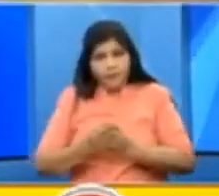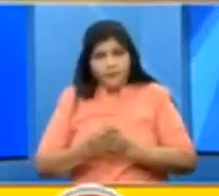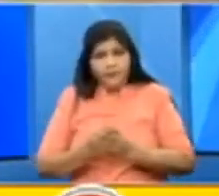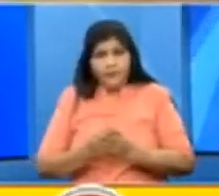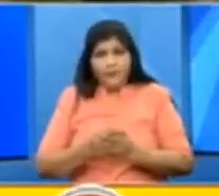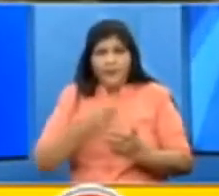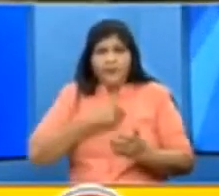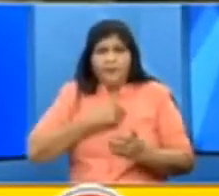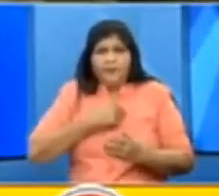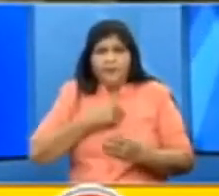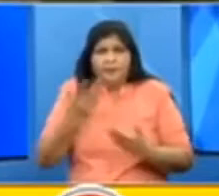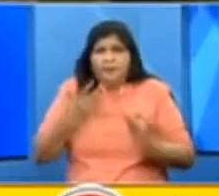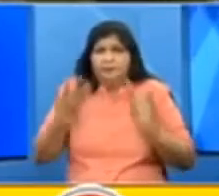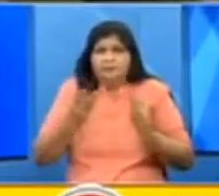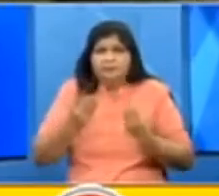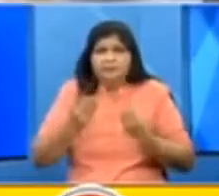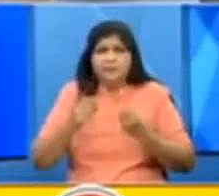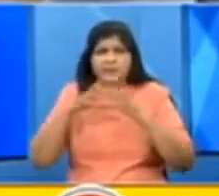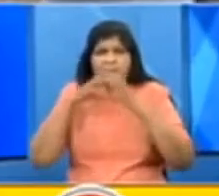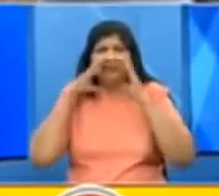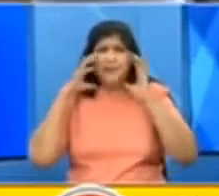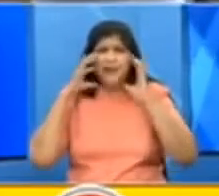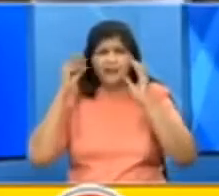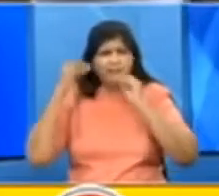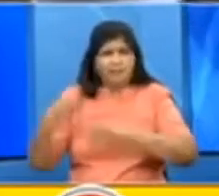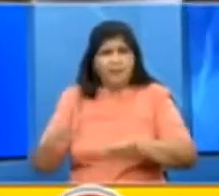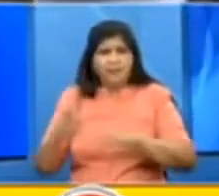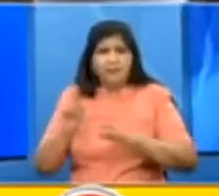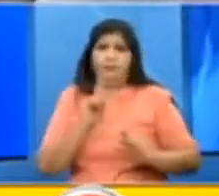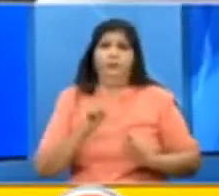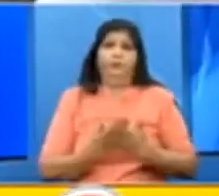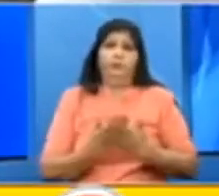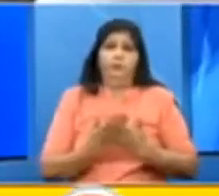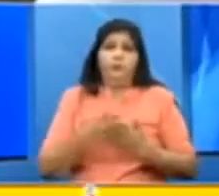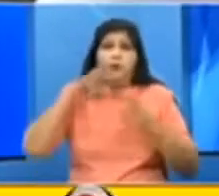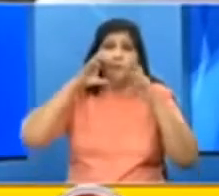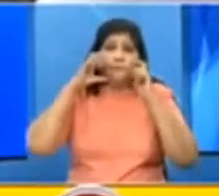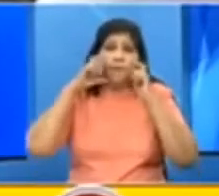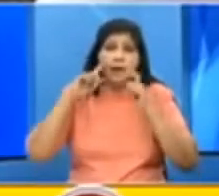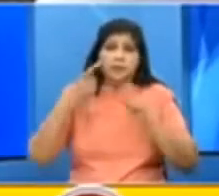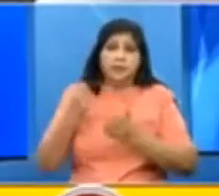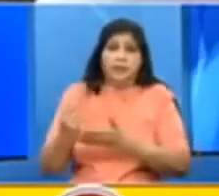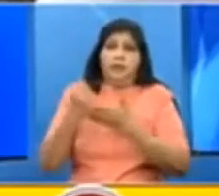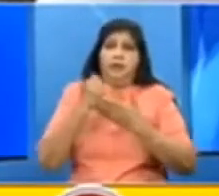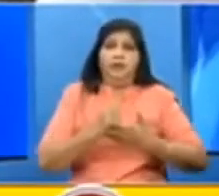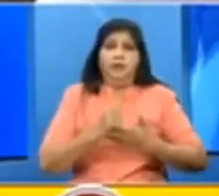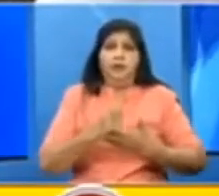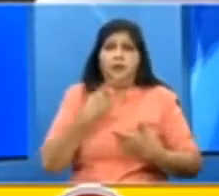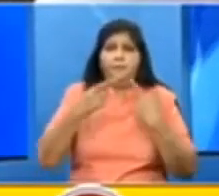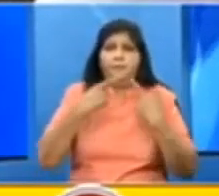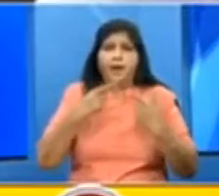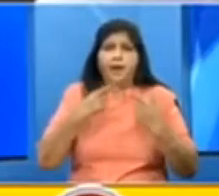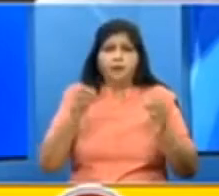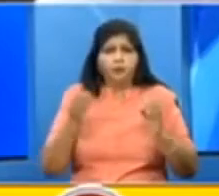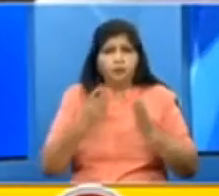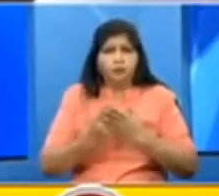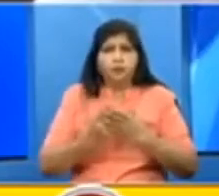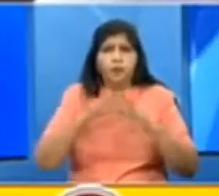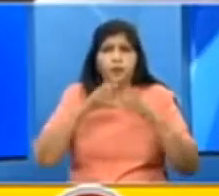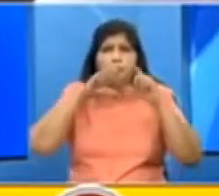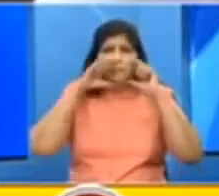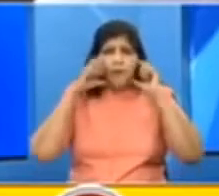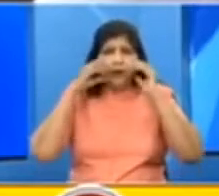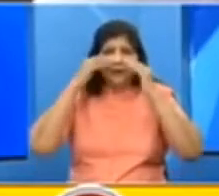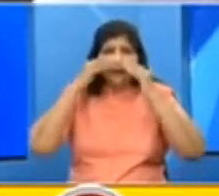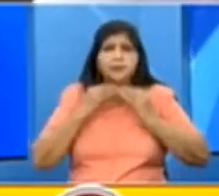मन करता है कि चेहरे पर से मास्क हटा दें। बातचीत करना शुरू करते हैं, जब